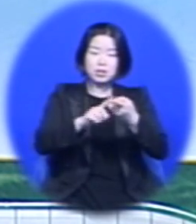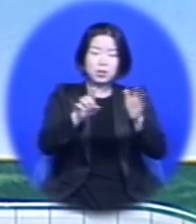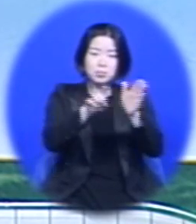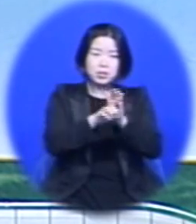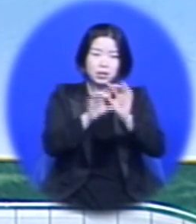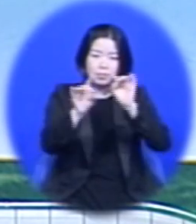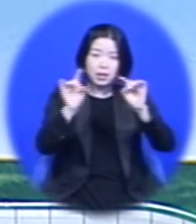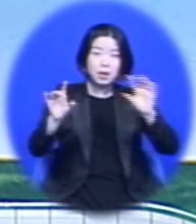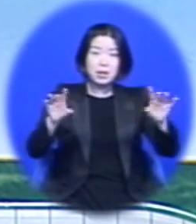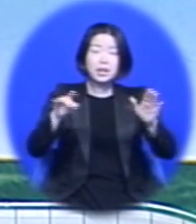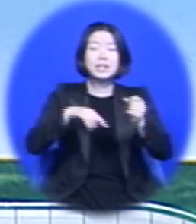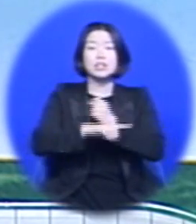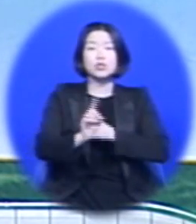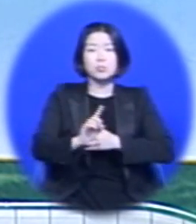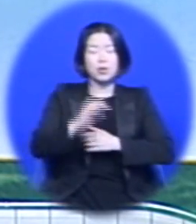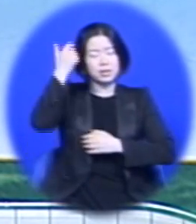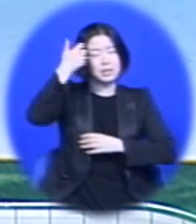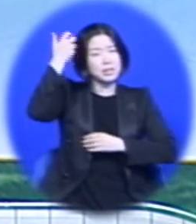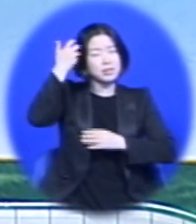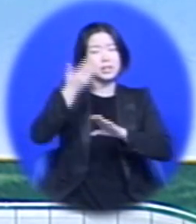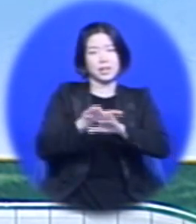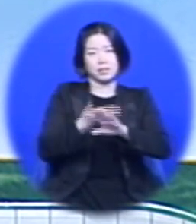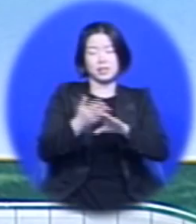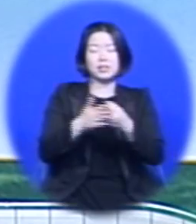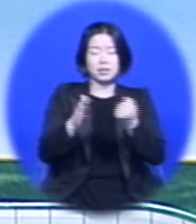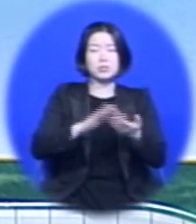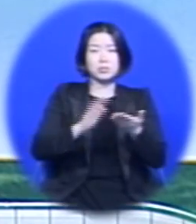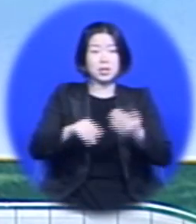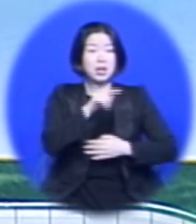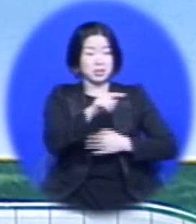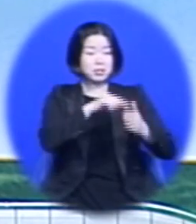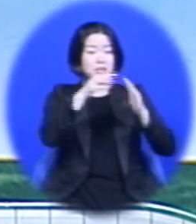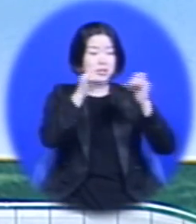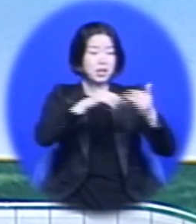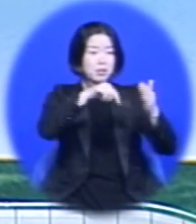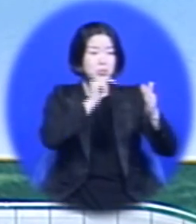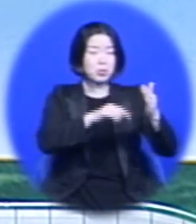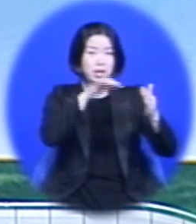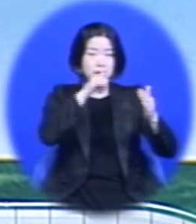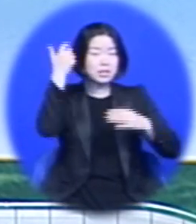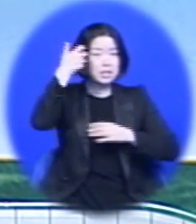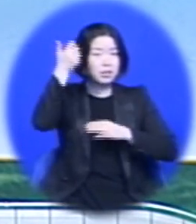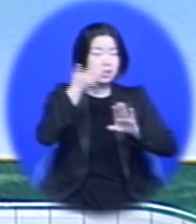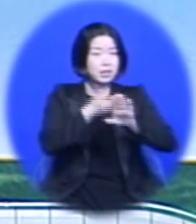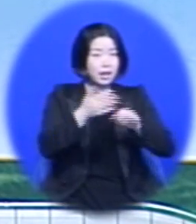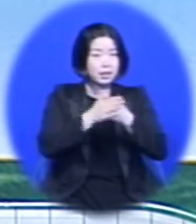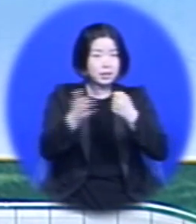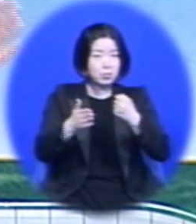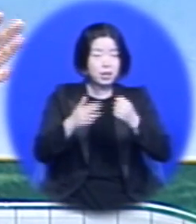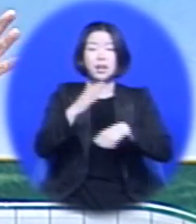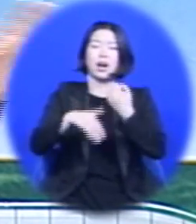게 다른 이유는 영이 달라서 그렇습니다. 그 사람 속에 있는 영이 다르기 때문에 하나님이